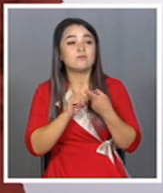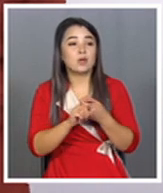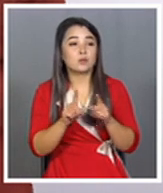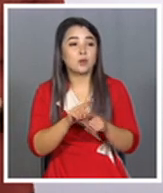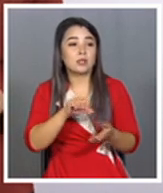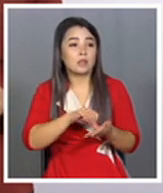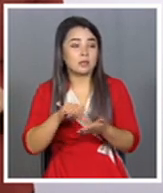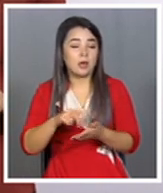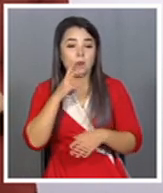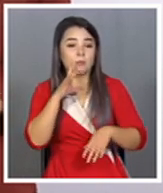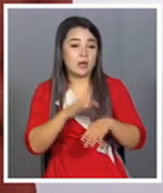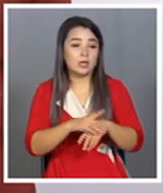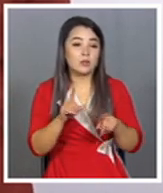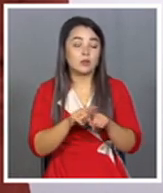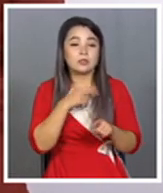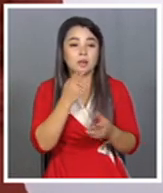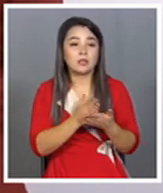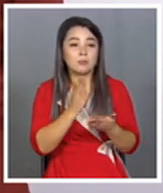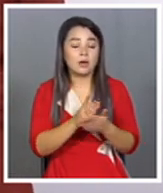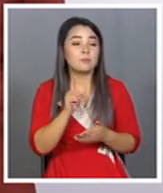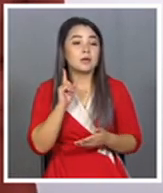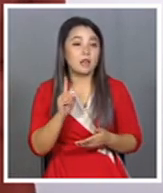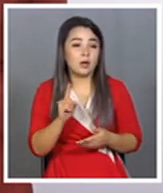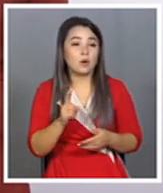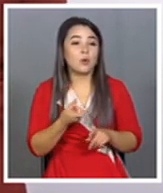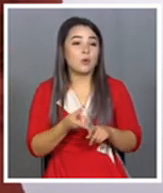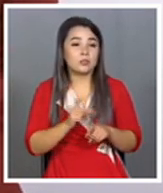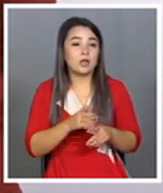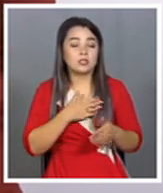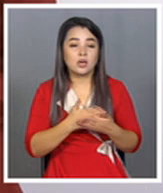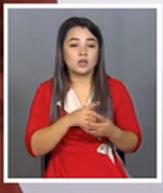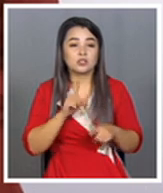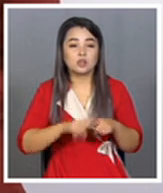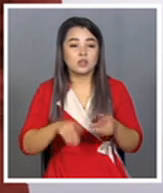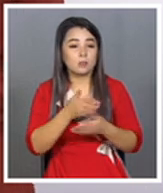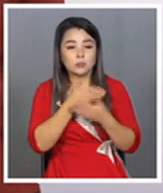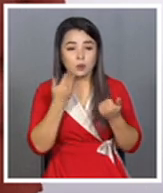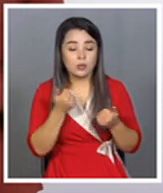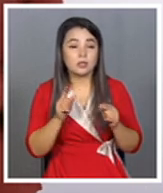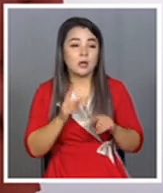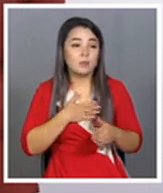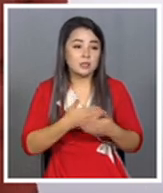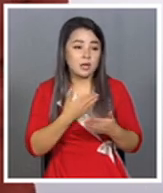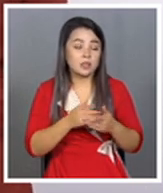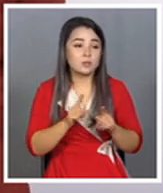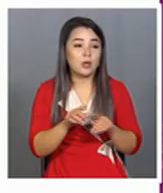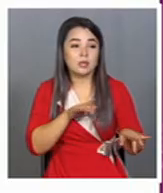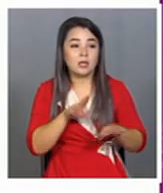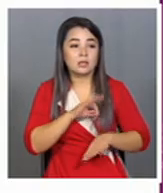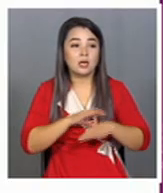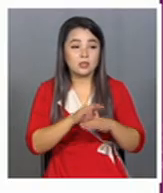білдірулер байқала бастайды, бірақ өте жылдам емес. Ал белсенді әрекет